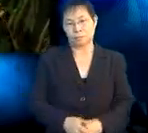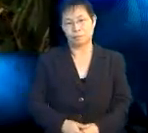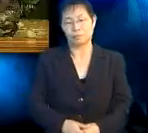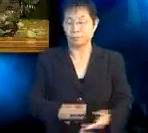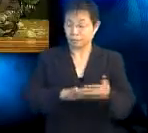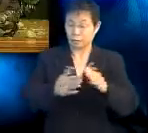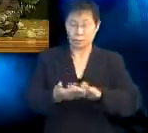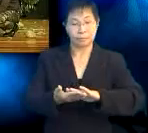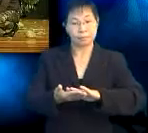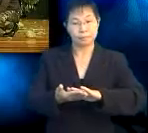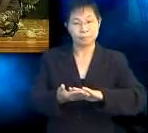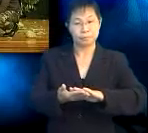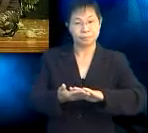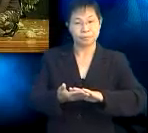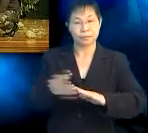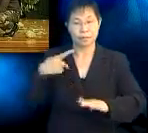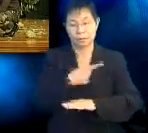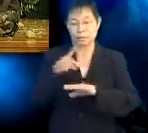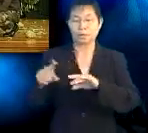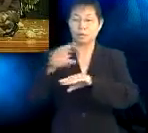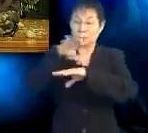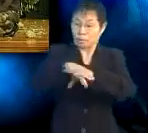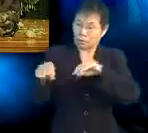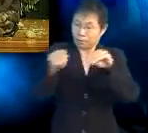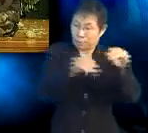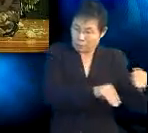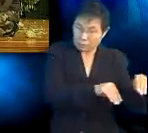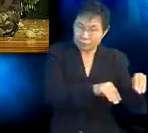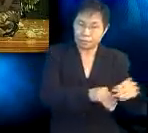Jadi, kami terpaksa